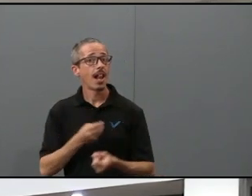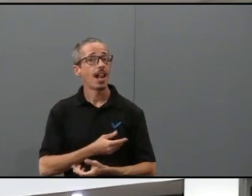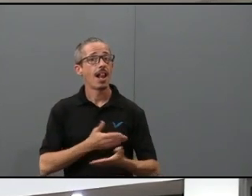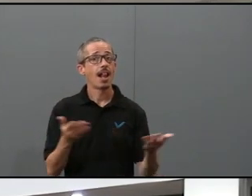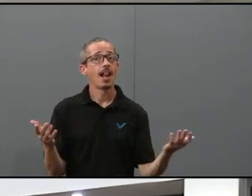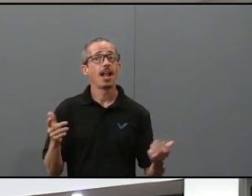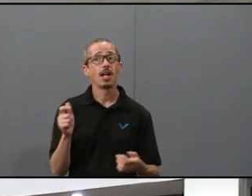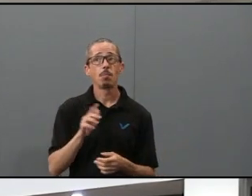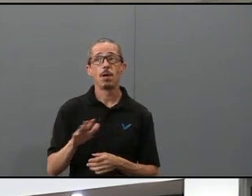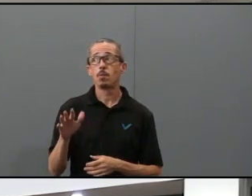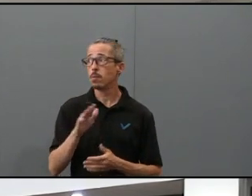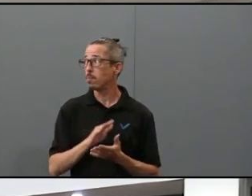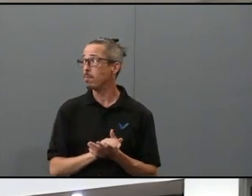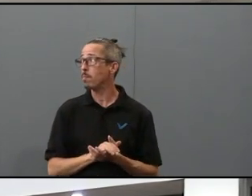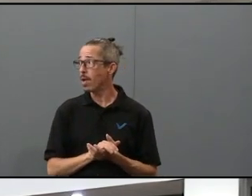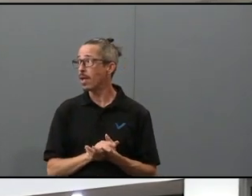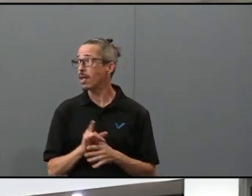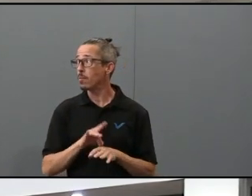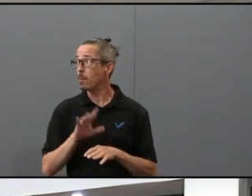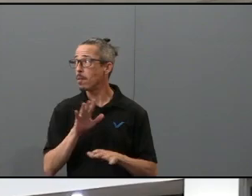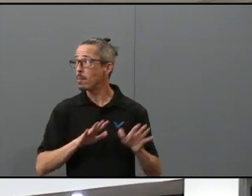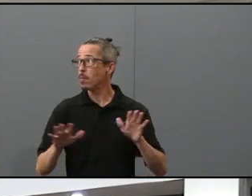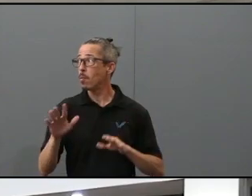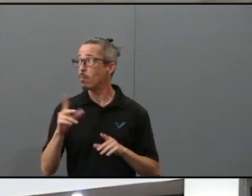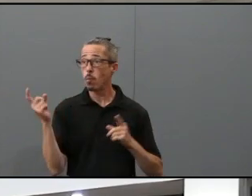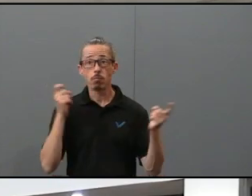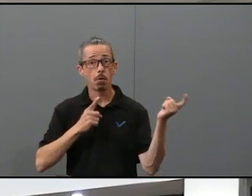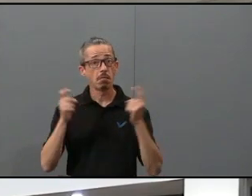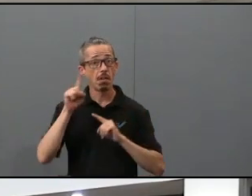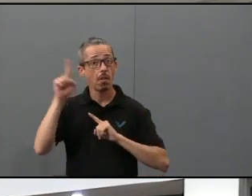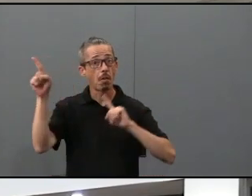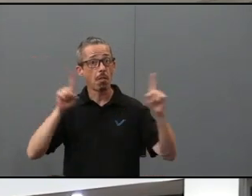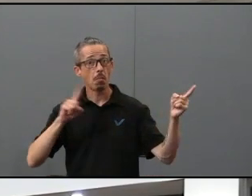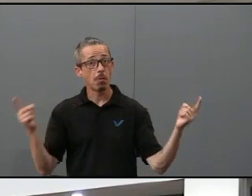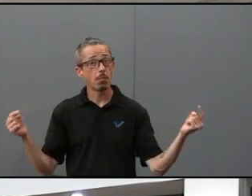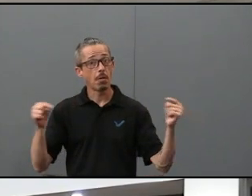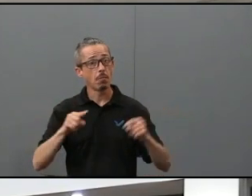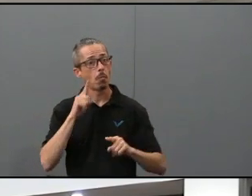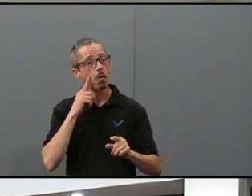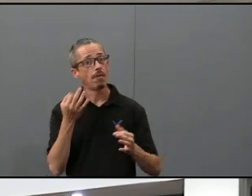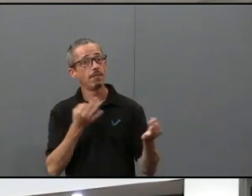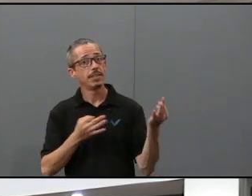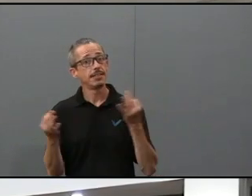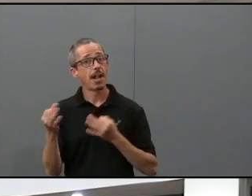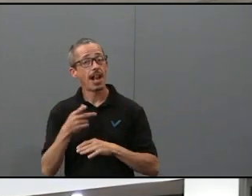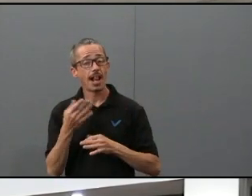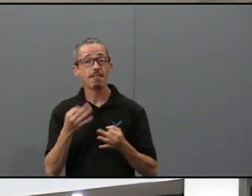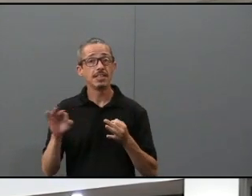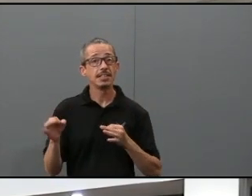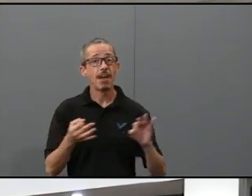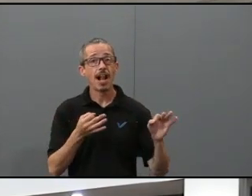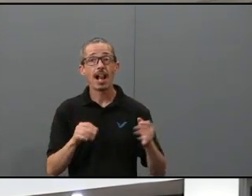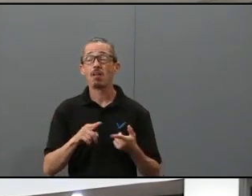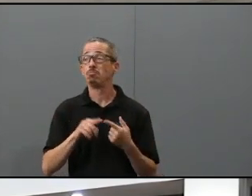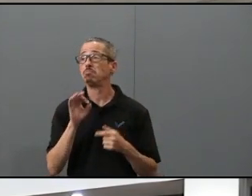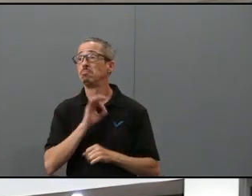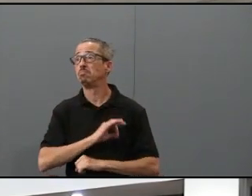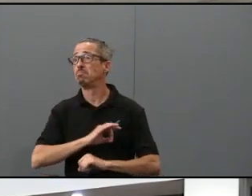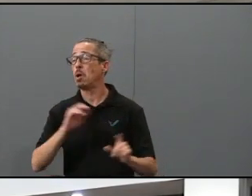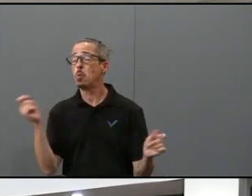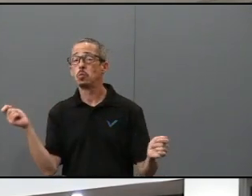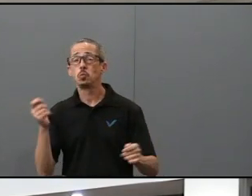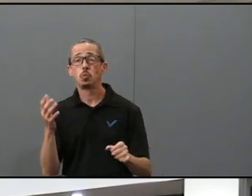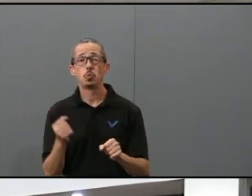que d'être à l'île que d'être sur notre territoire il y a des gens qui viennent d'un peu partout euh pour ce festival là alors ce fut un énorme succès